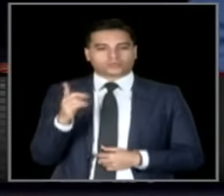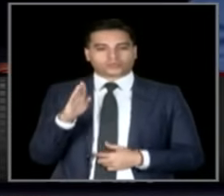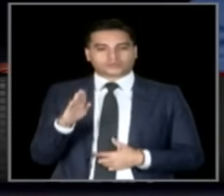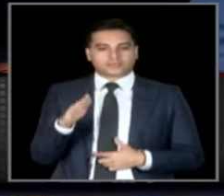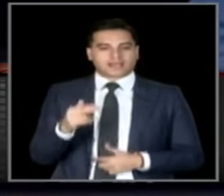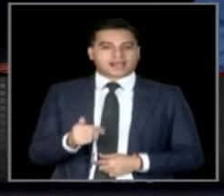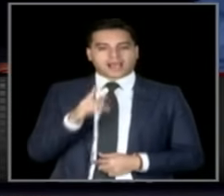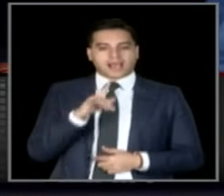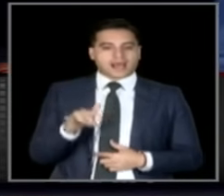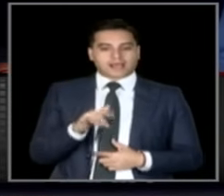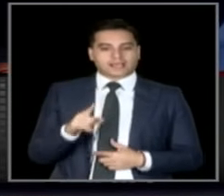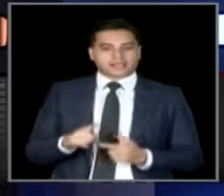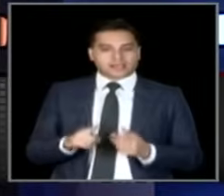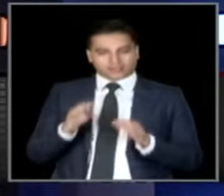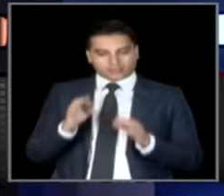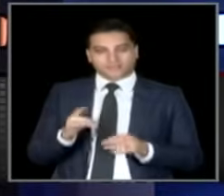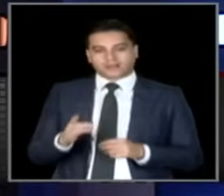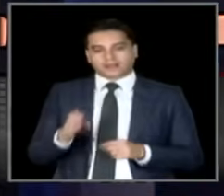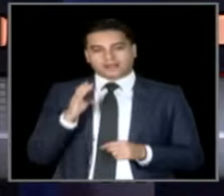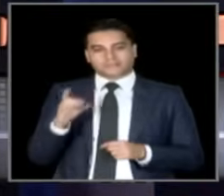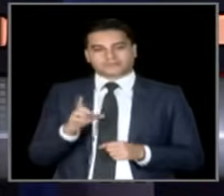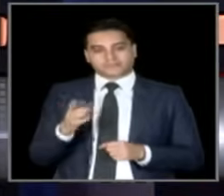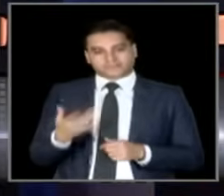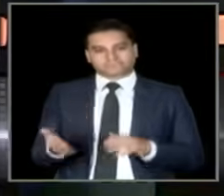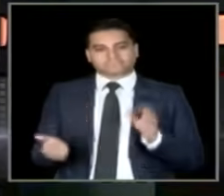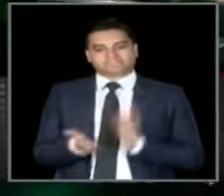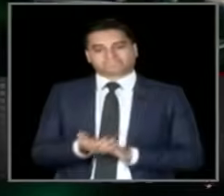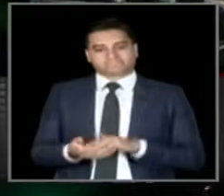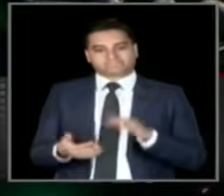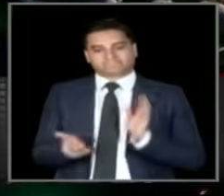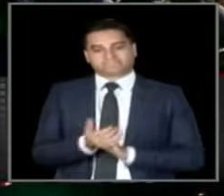بطرس غالي. حسن عروس طبعاً. إجابة صحيحة.